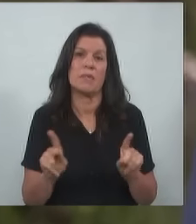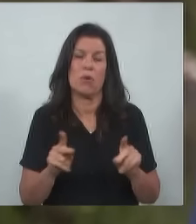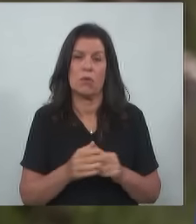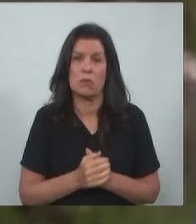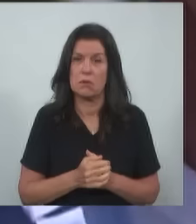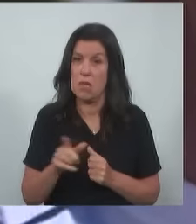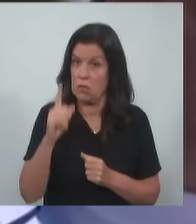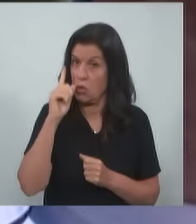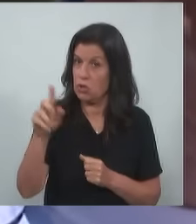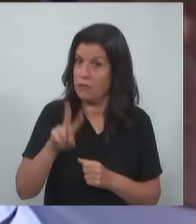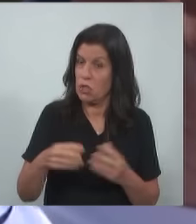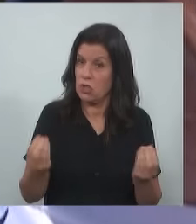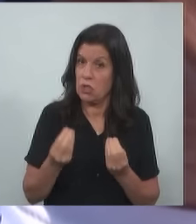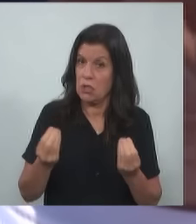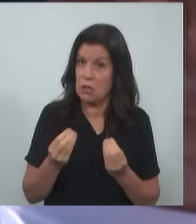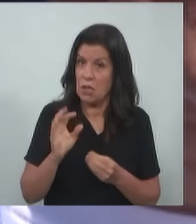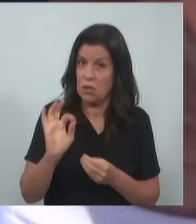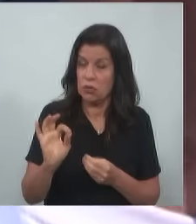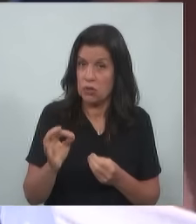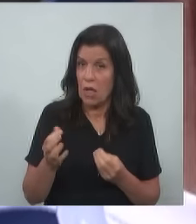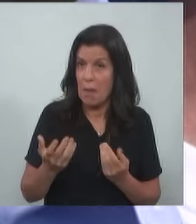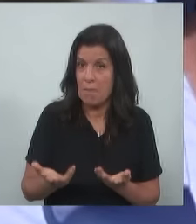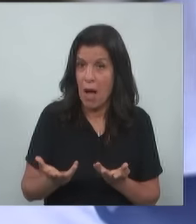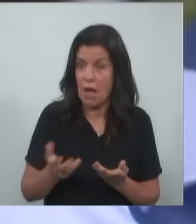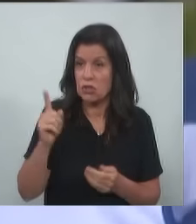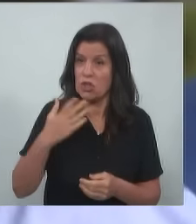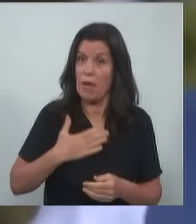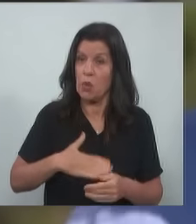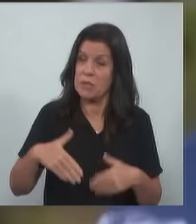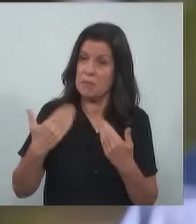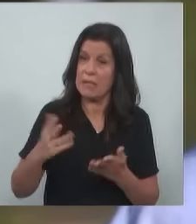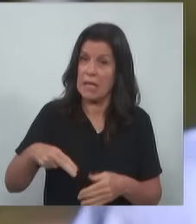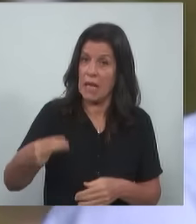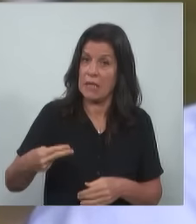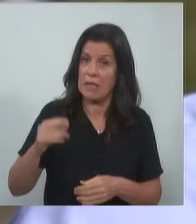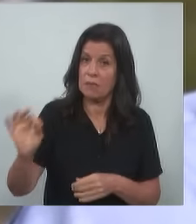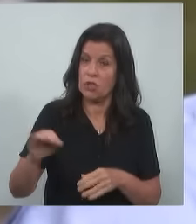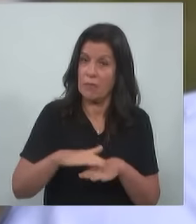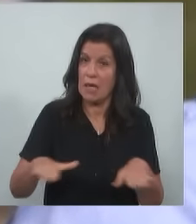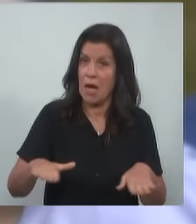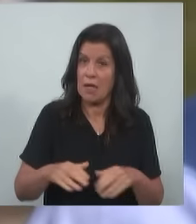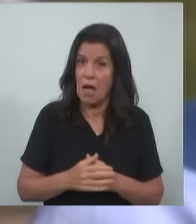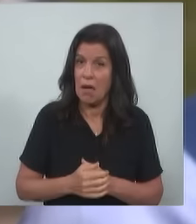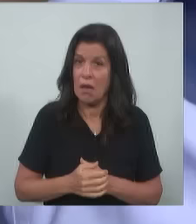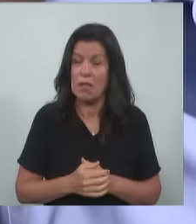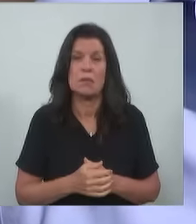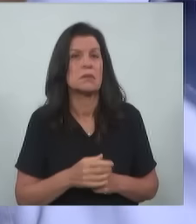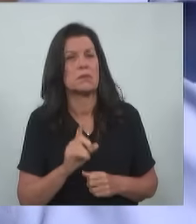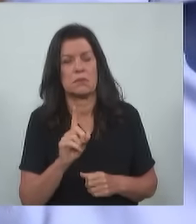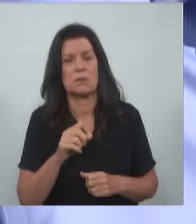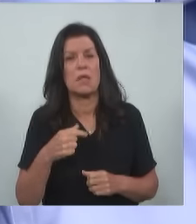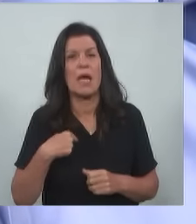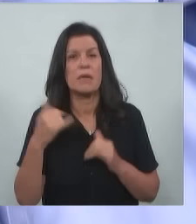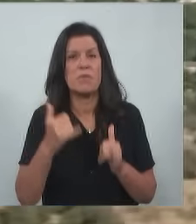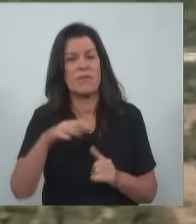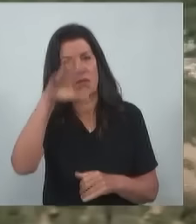של בנים? כלומר, הם רצו לסדר לילדים ולנכדים את הקרקע? לא... זה מה שאתה אומר? אני חושב שאנחנו מביאים אג'נדה מאוד ברורה. קרקע של